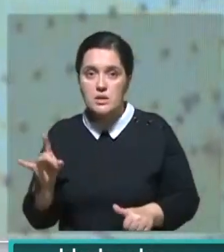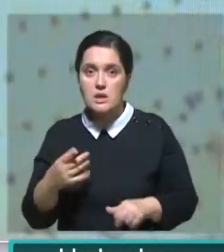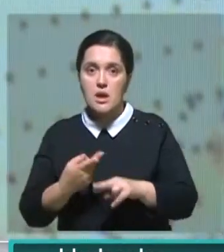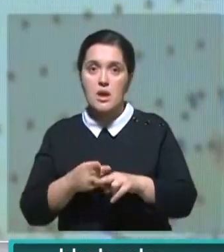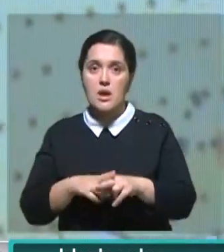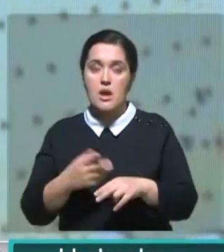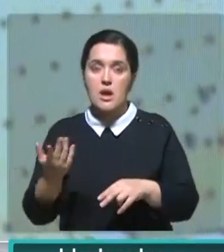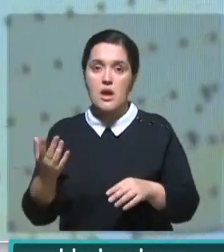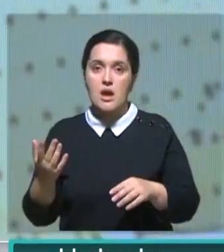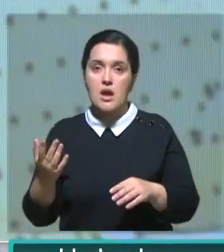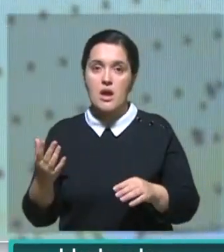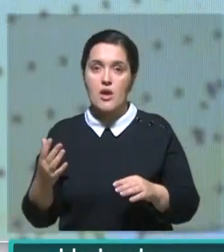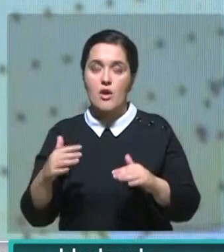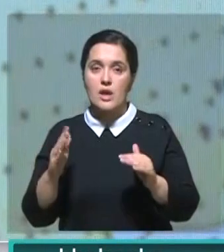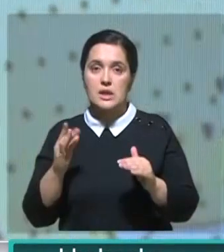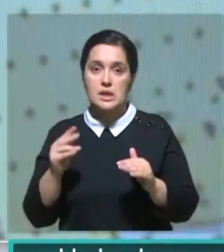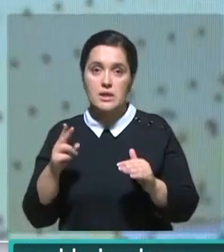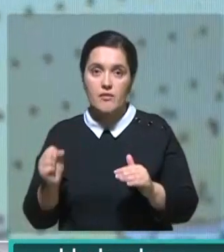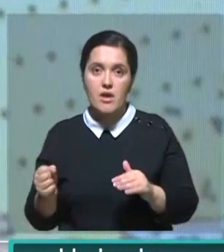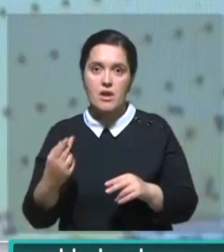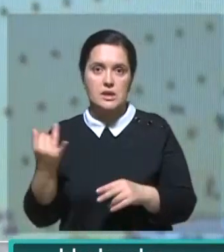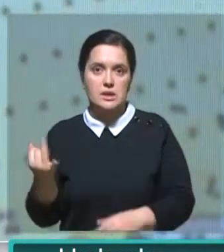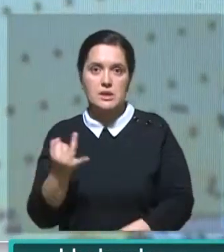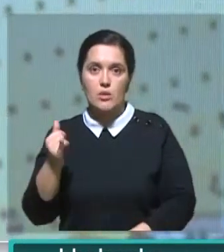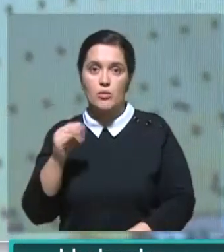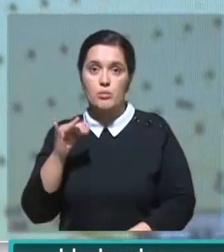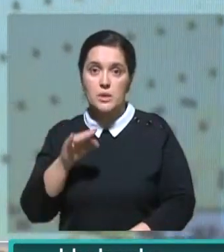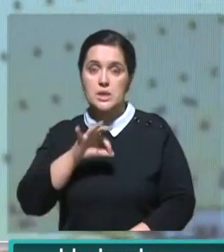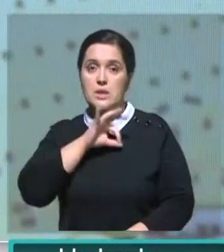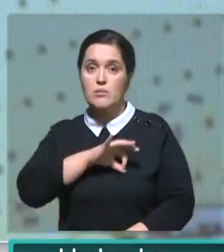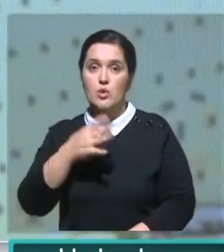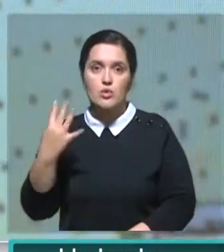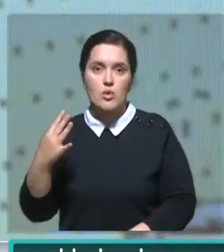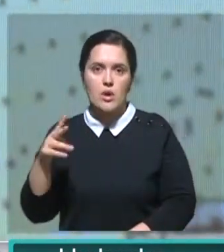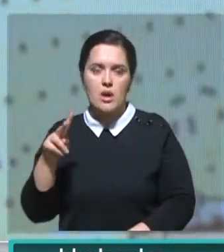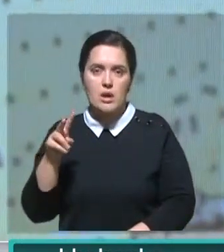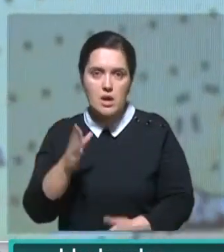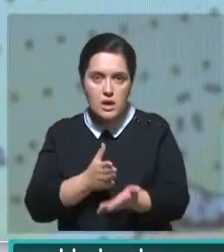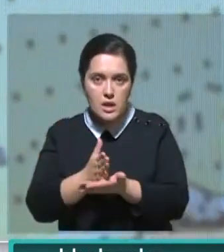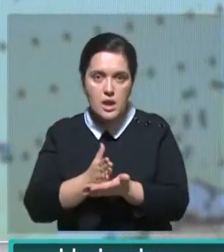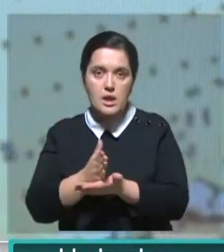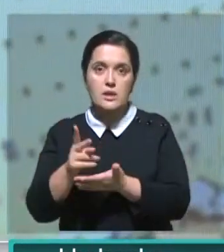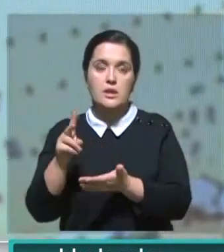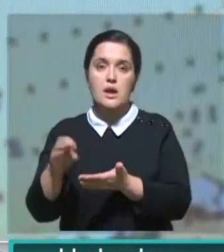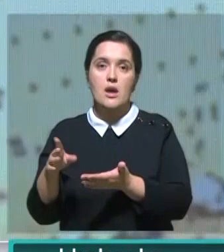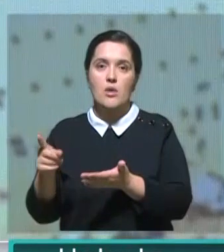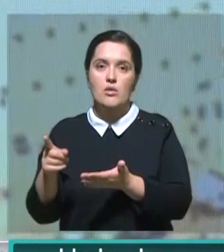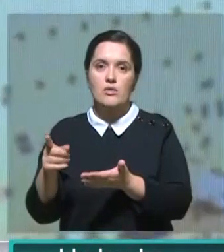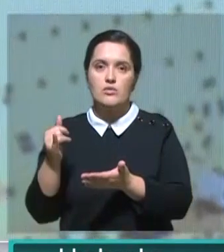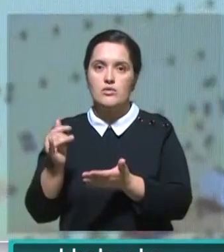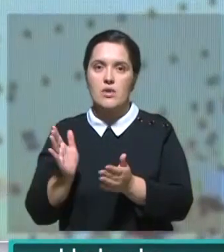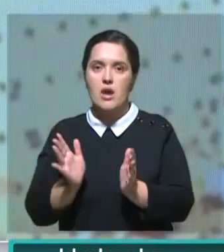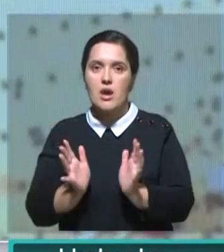этих представителях бахчевых культур – целый сюжет. Умит использует этот материал уже 40 лет, и сейчас у нее собралась